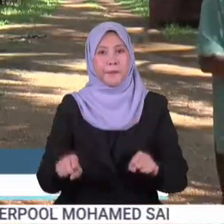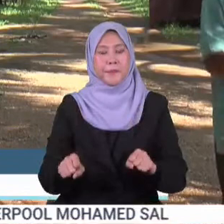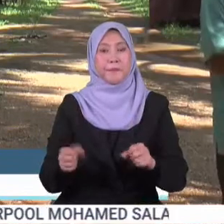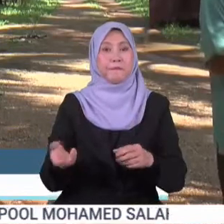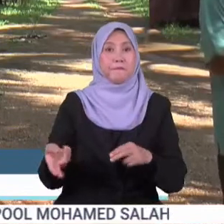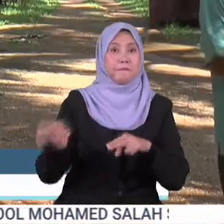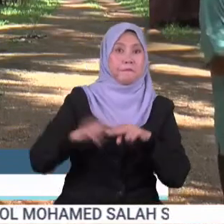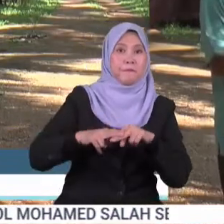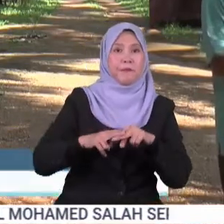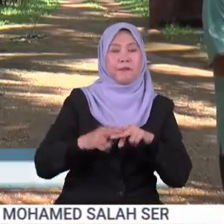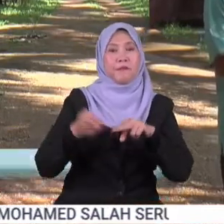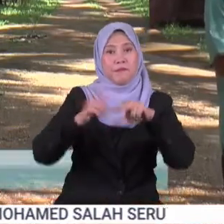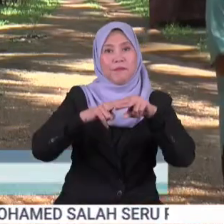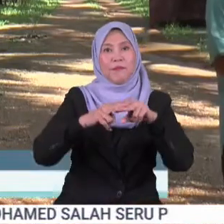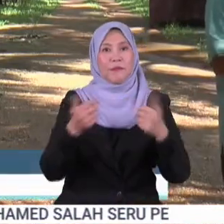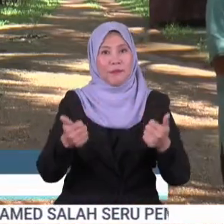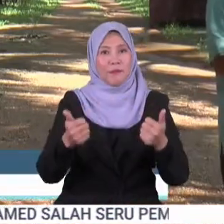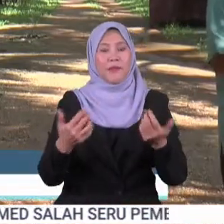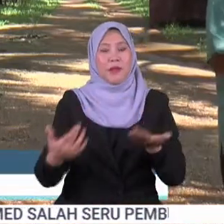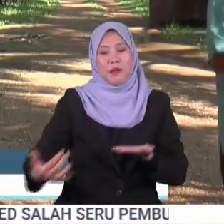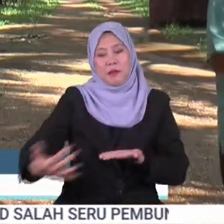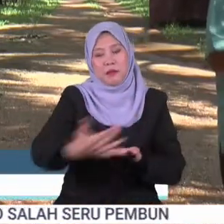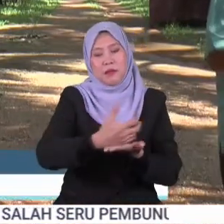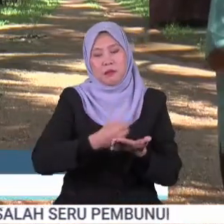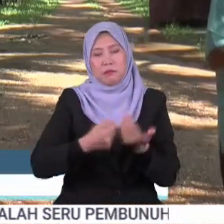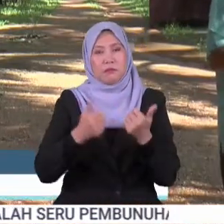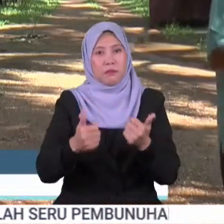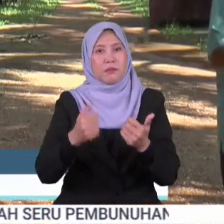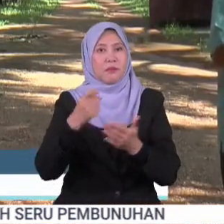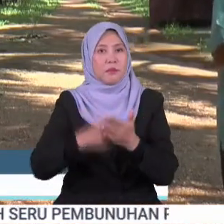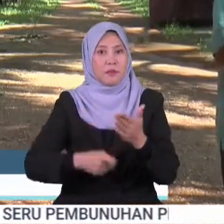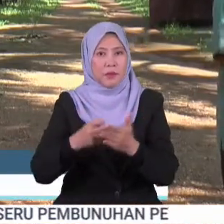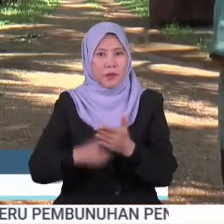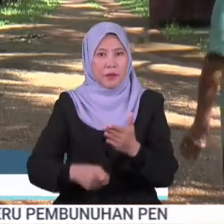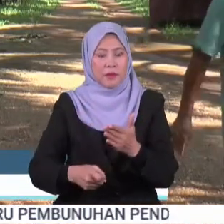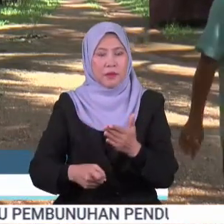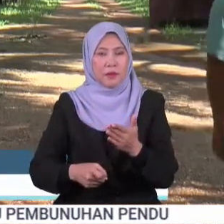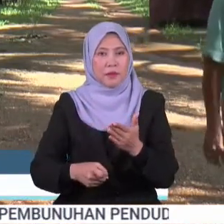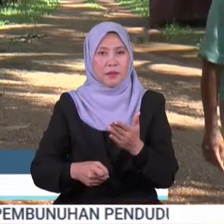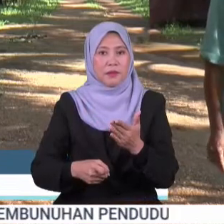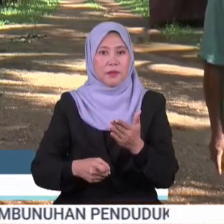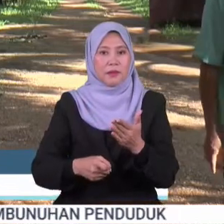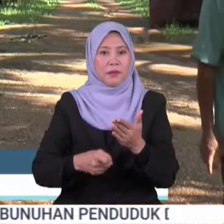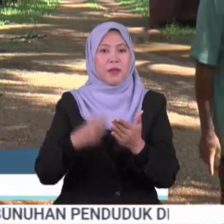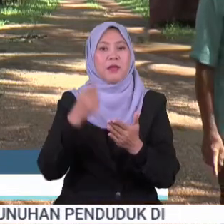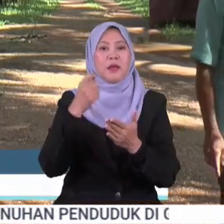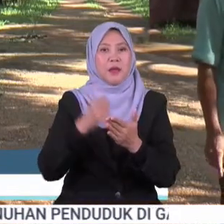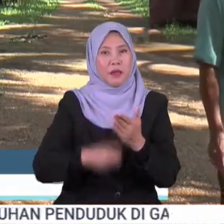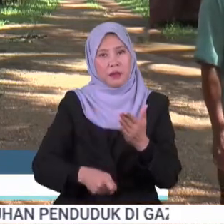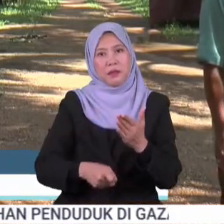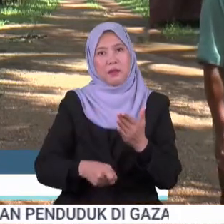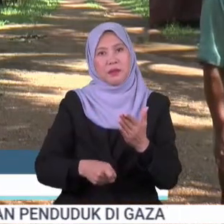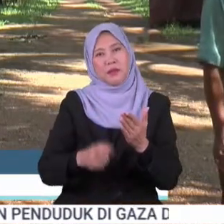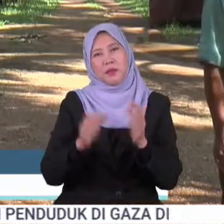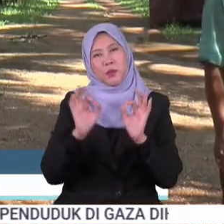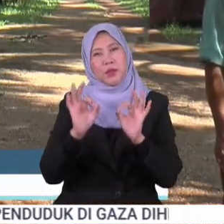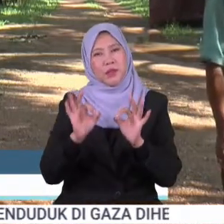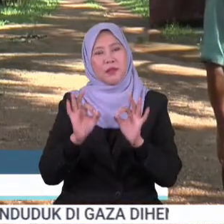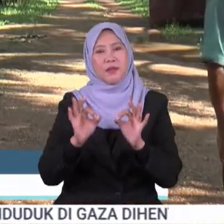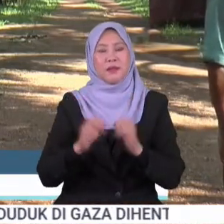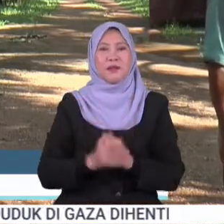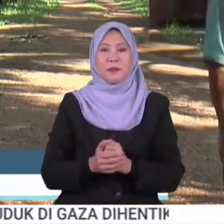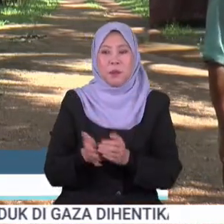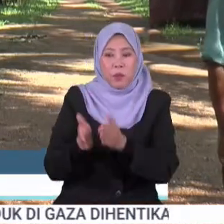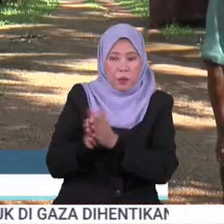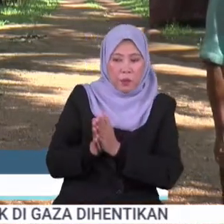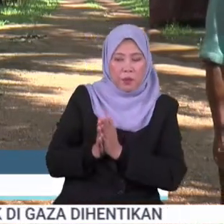Jadi hasil alhamdulillah, dan sejaga pun setakat ni masih lagi lah bagus. Tapi